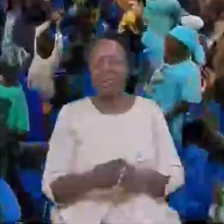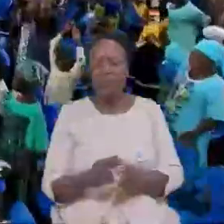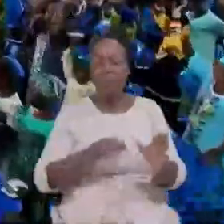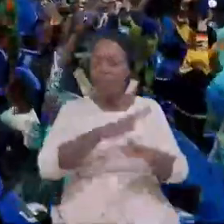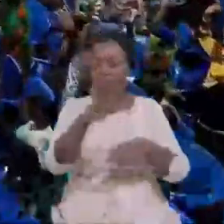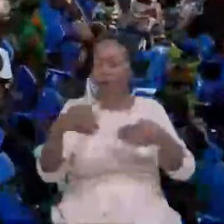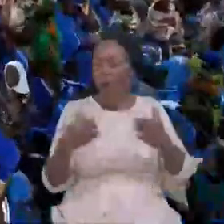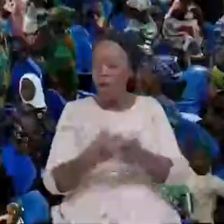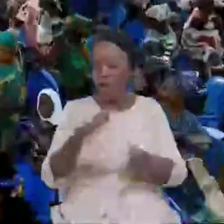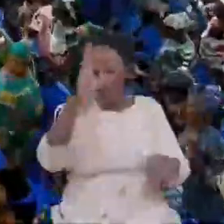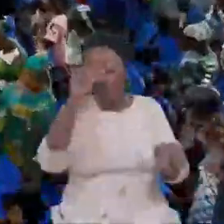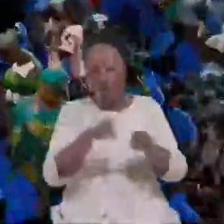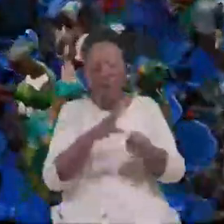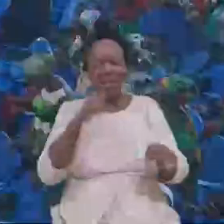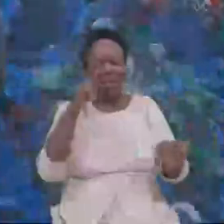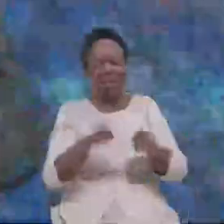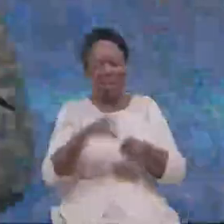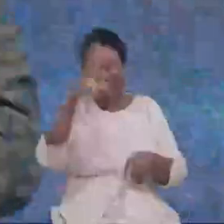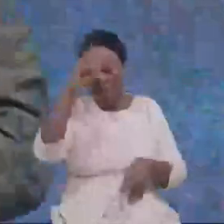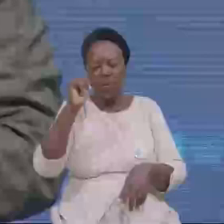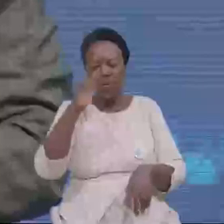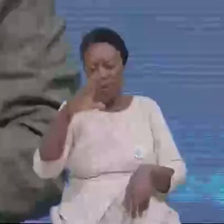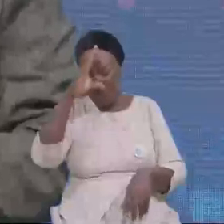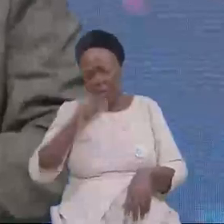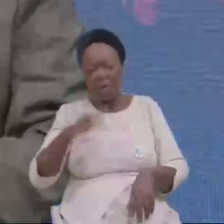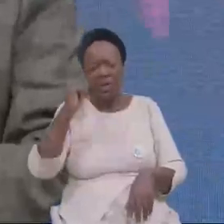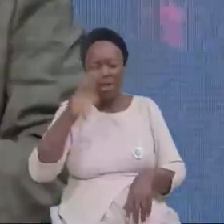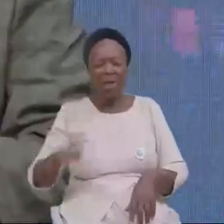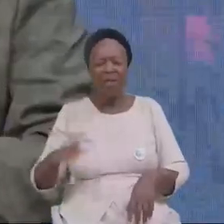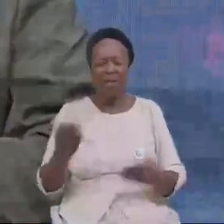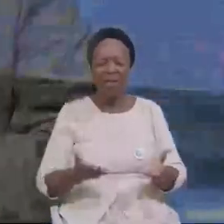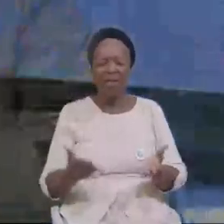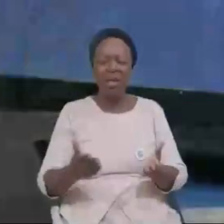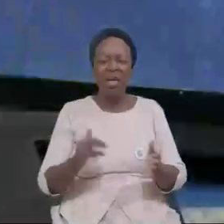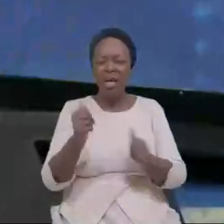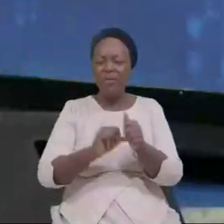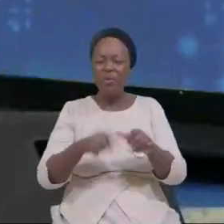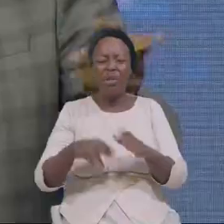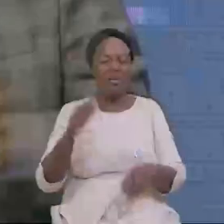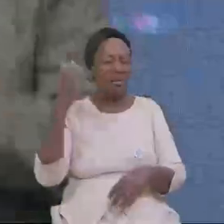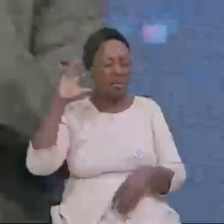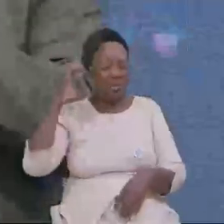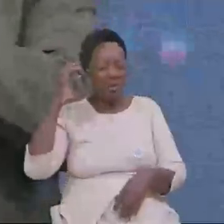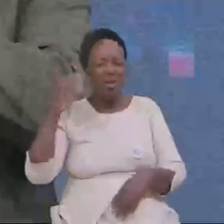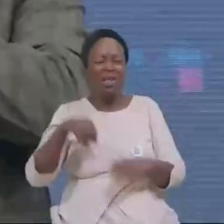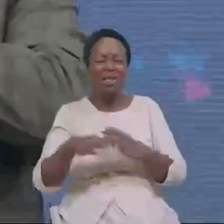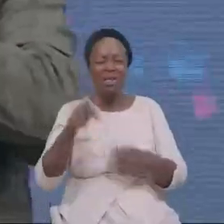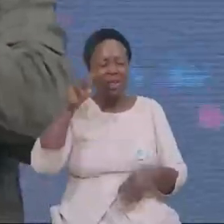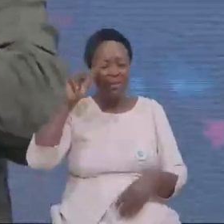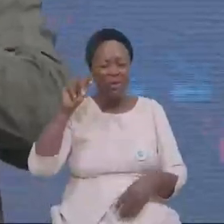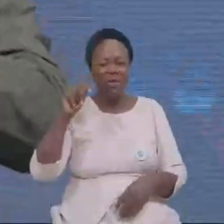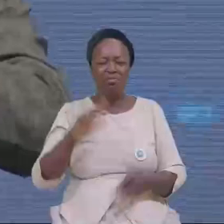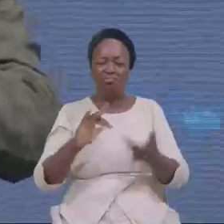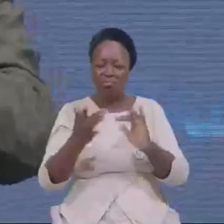Tous les frères, toutes les soeurs, hommes et frères, garçons et filles ici présents, à la radio, à la télévision, en